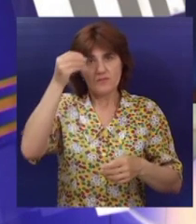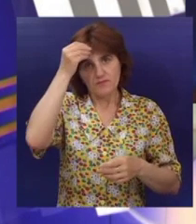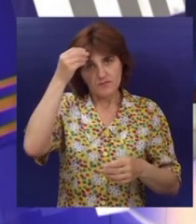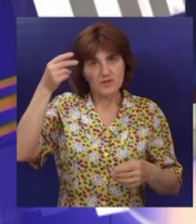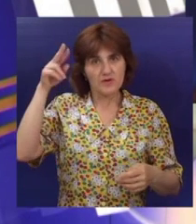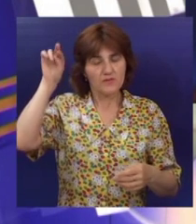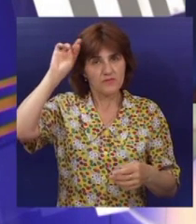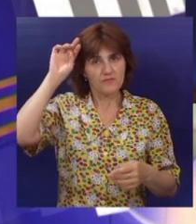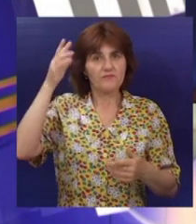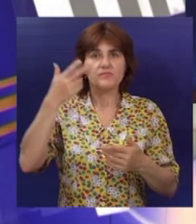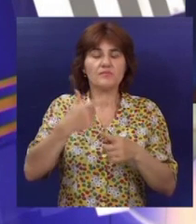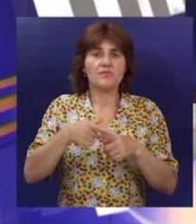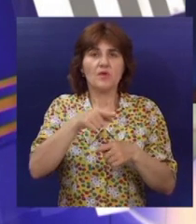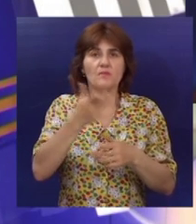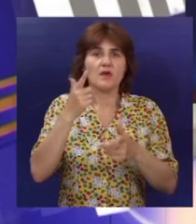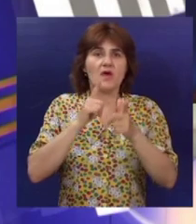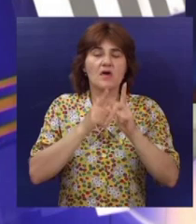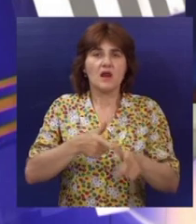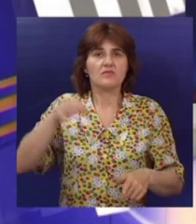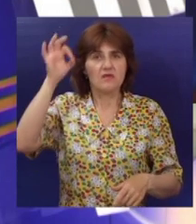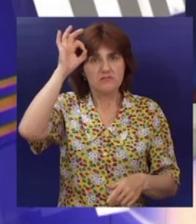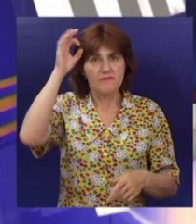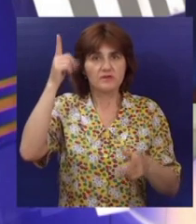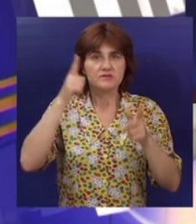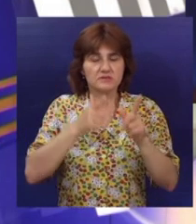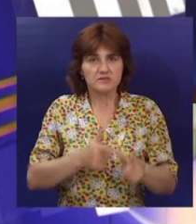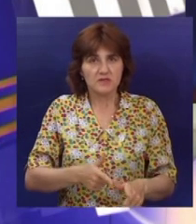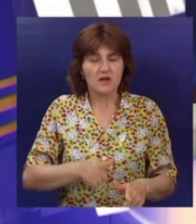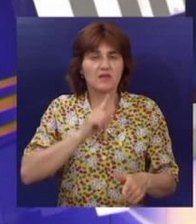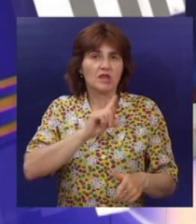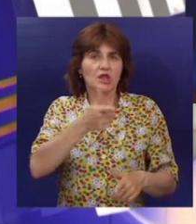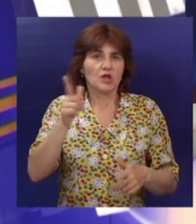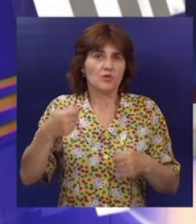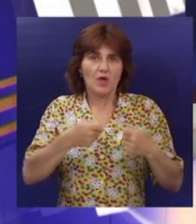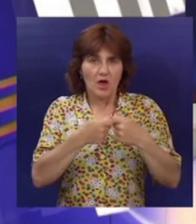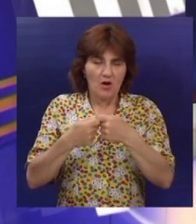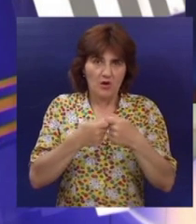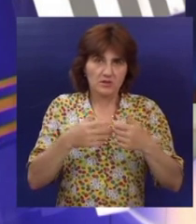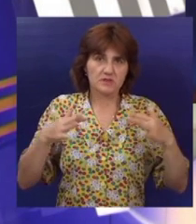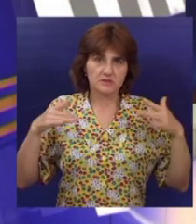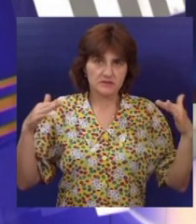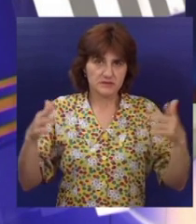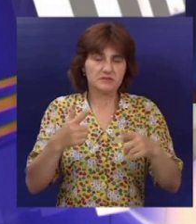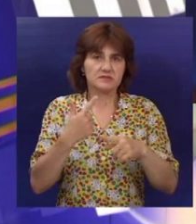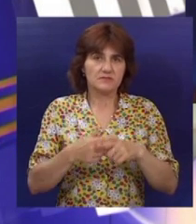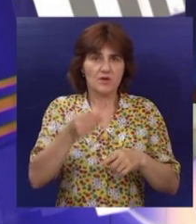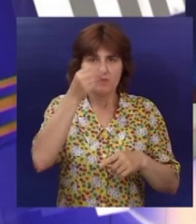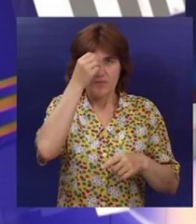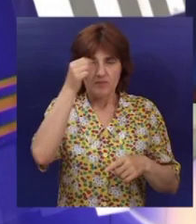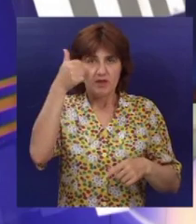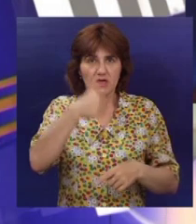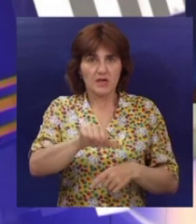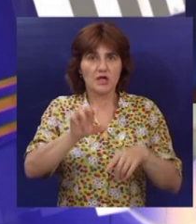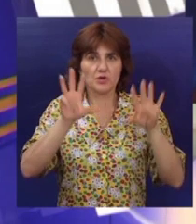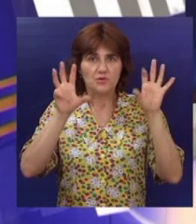fašizma, a vence su položili predstavnici Subnora, grada Subotica, kao i mnoge druge organizacije. Na ovaj dan,